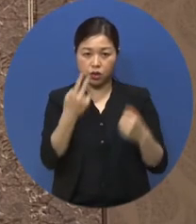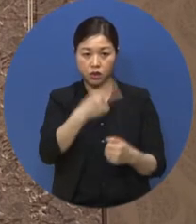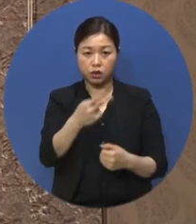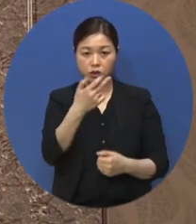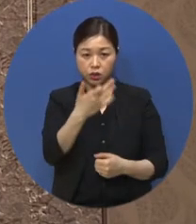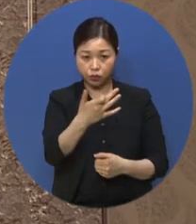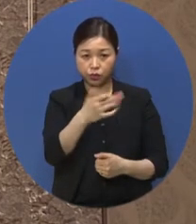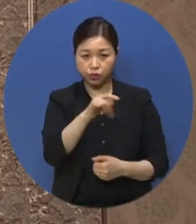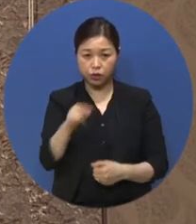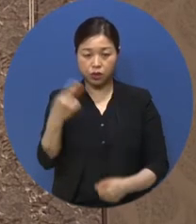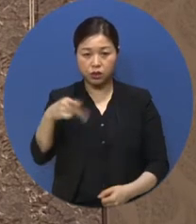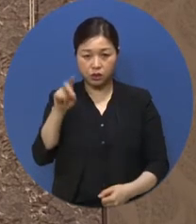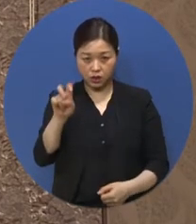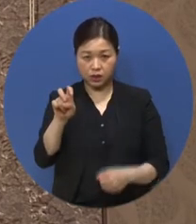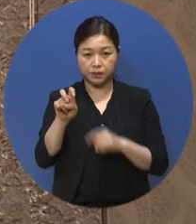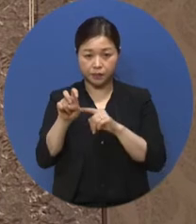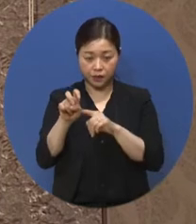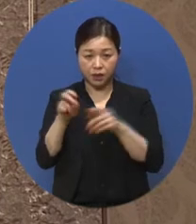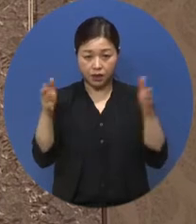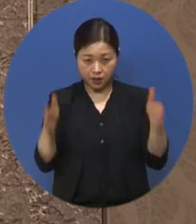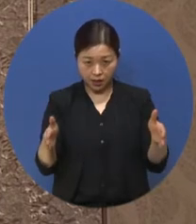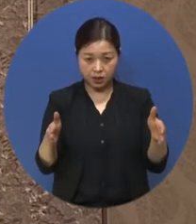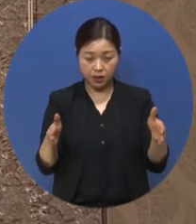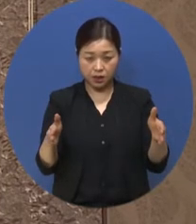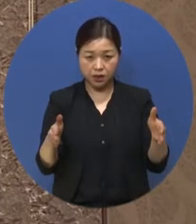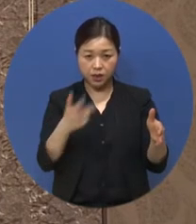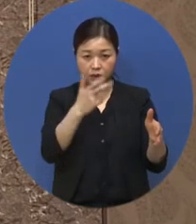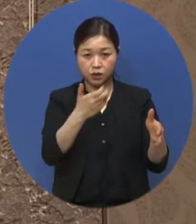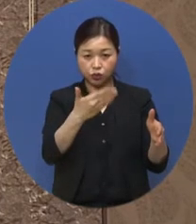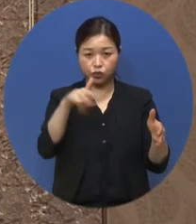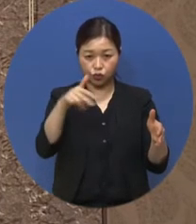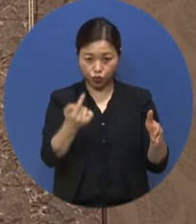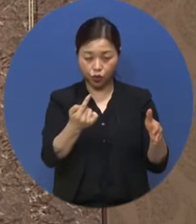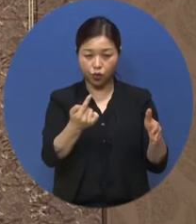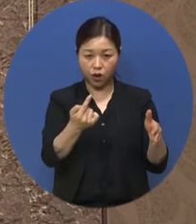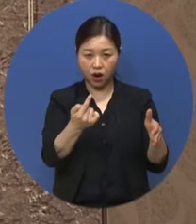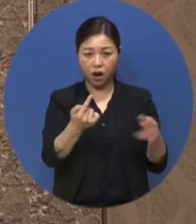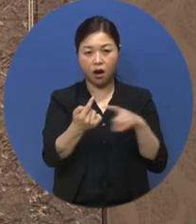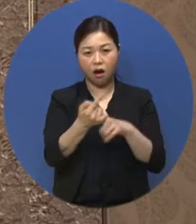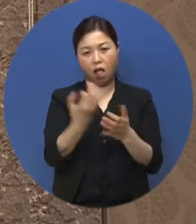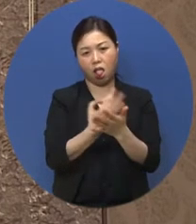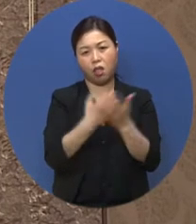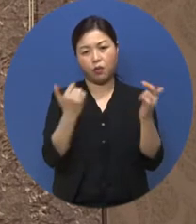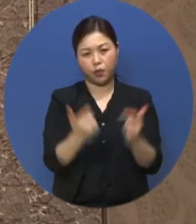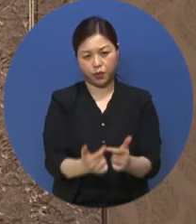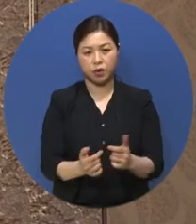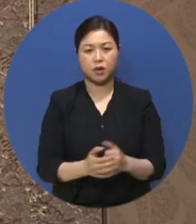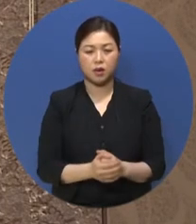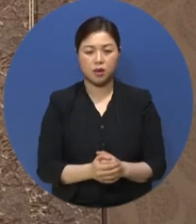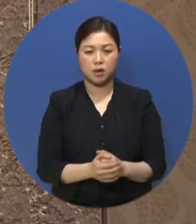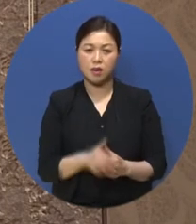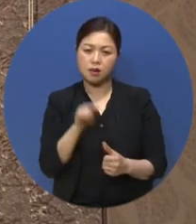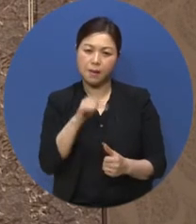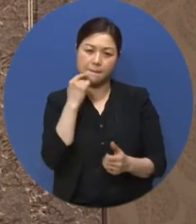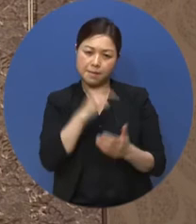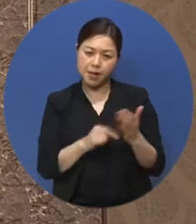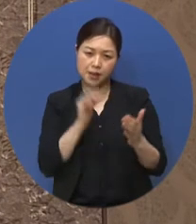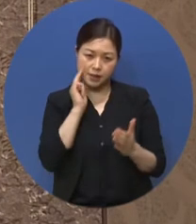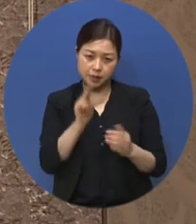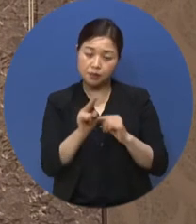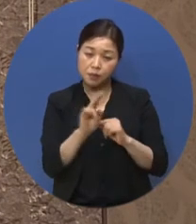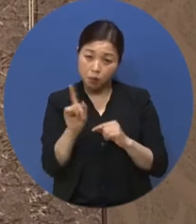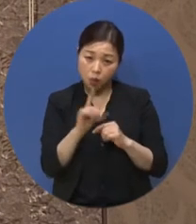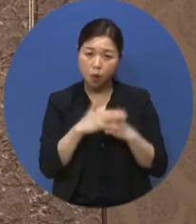2019년보다 2020년에 한 79조 정도 감소했다고 그러면서 그게 결국은 제일 타격을 받은 게